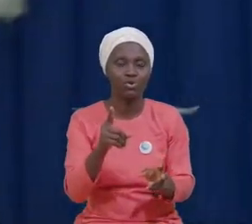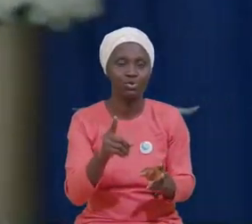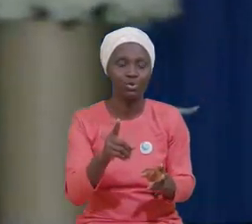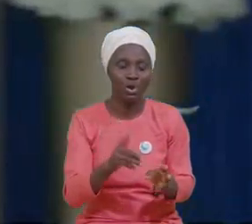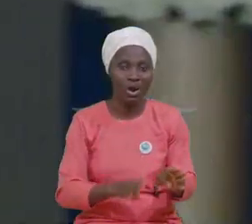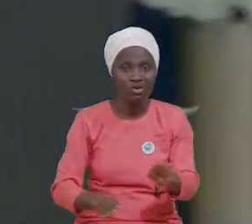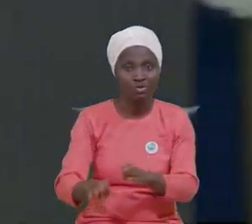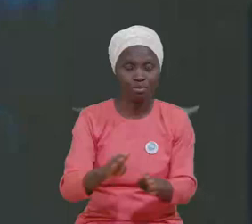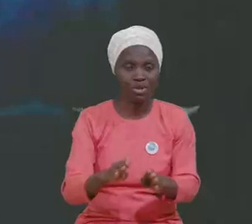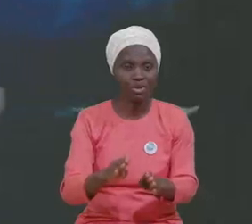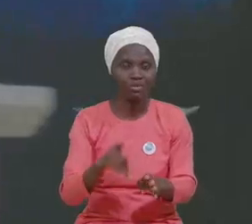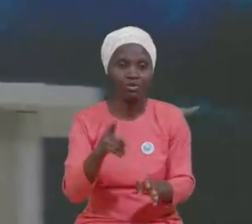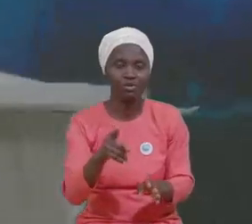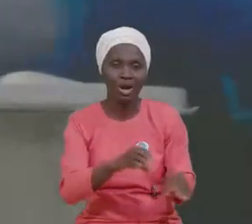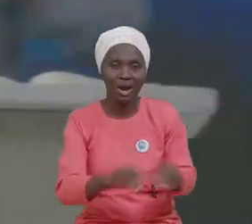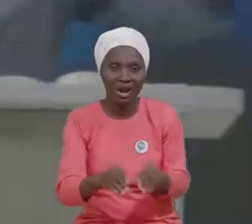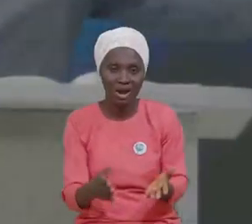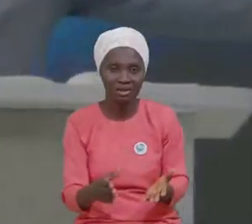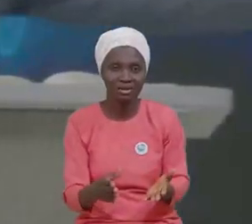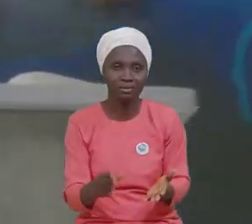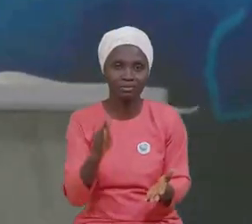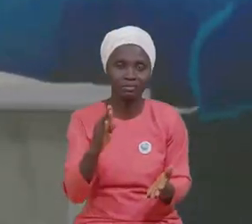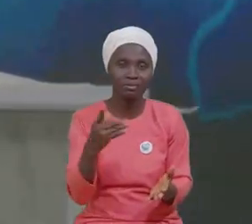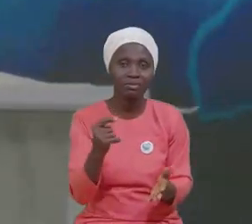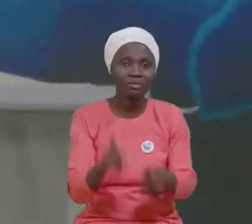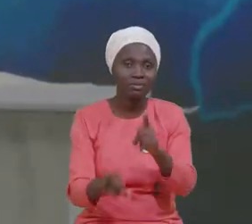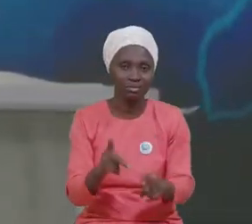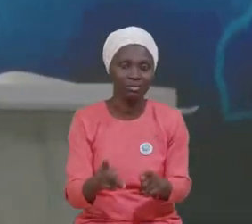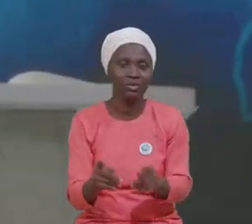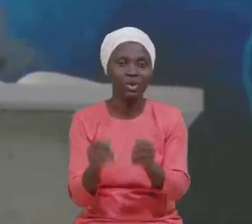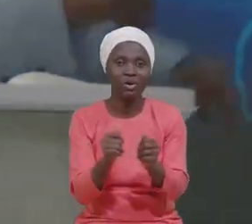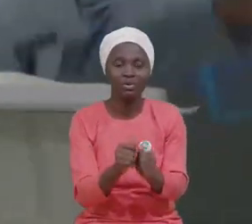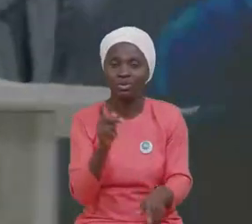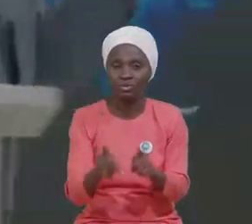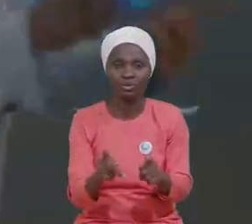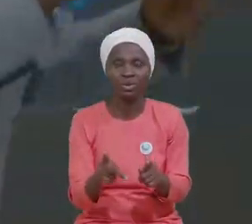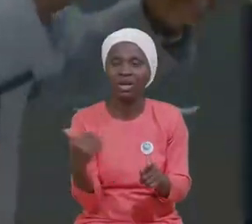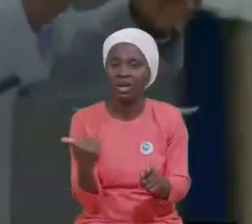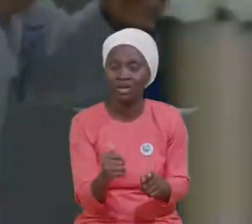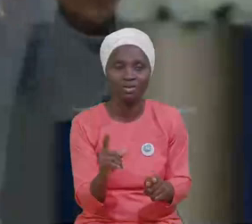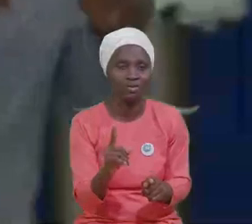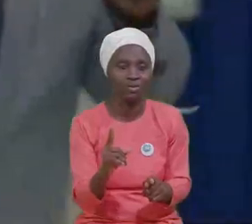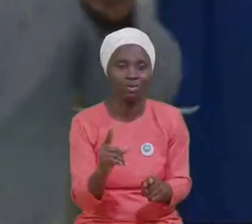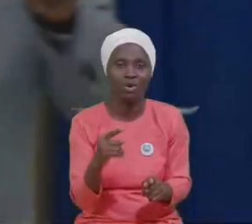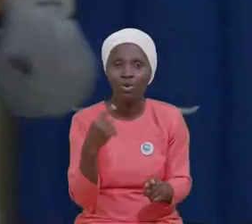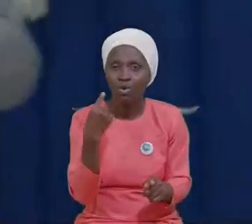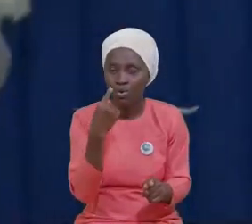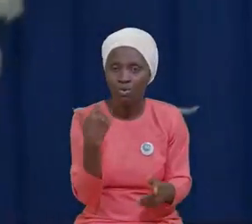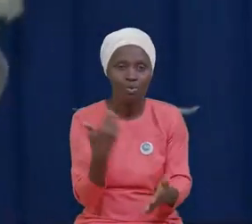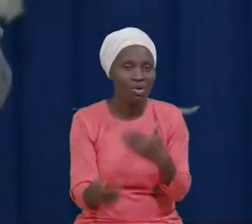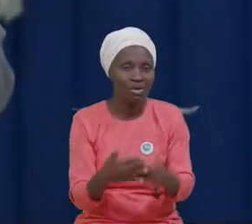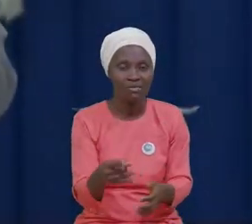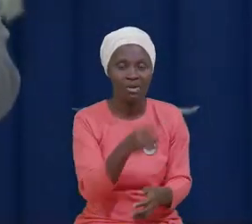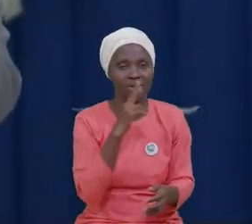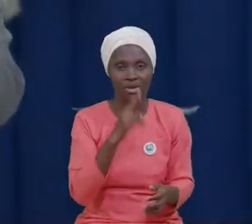choses dans lesquelles vous impliquez avec les gens, avec qui, quel qu'il soit, avec qui vous impliquez,